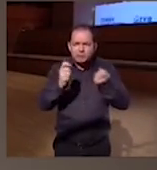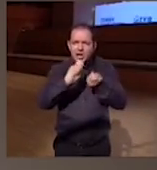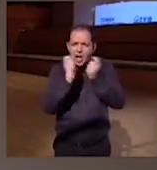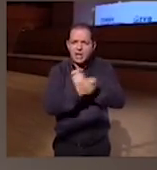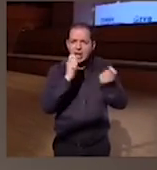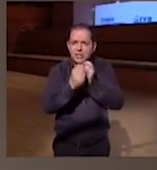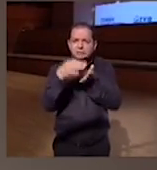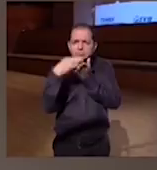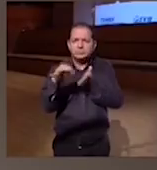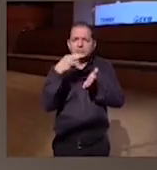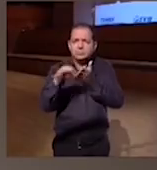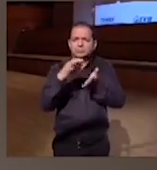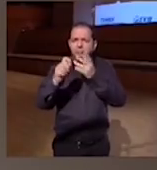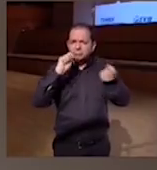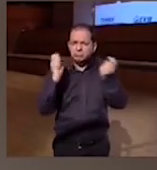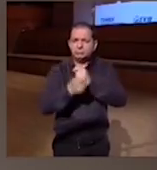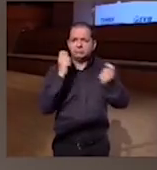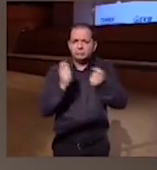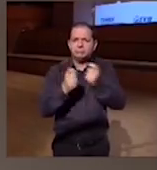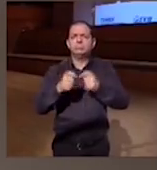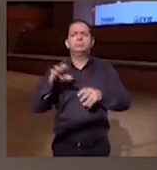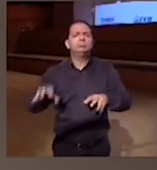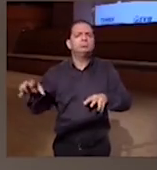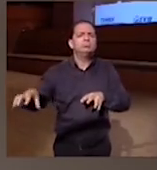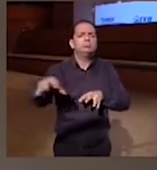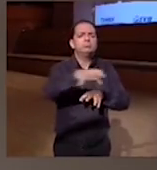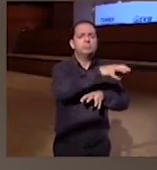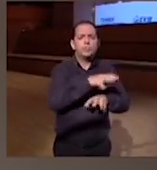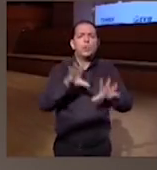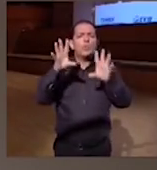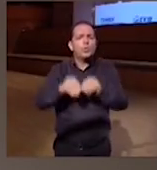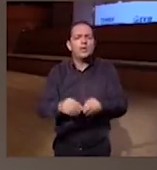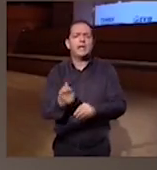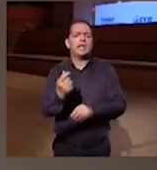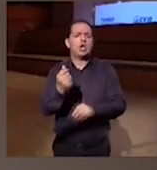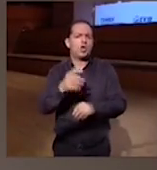αλλαγών σχεδόν σε όλο το εύρος του οικονομικού συστήματος,